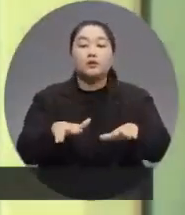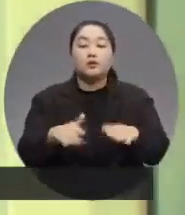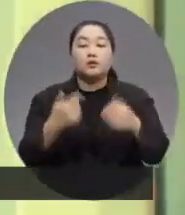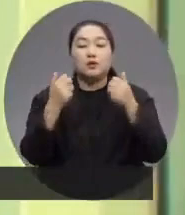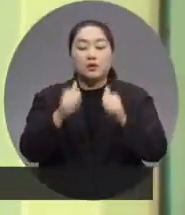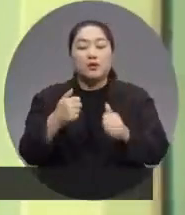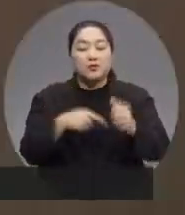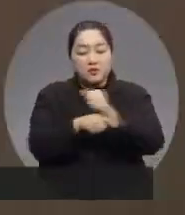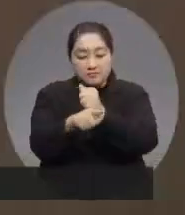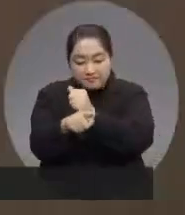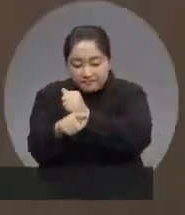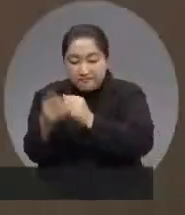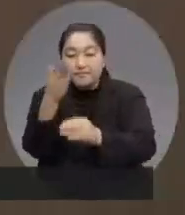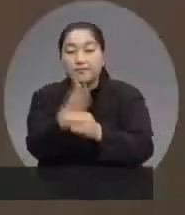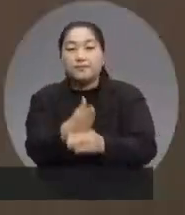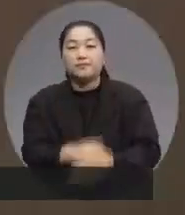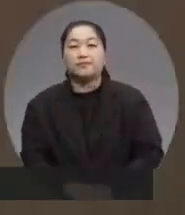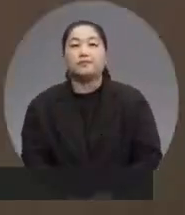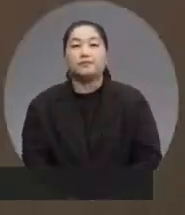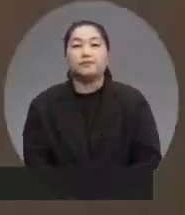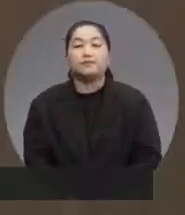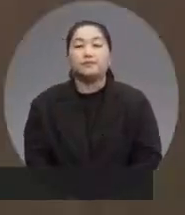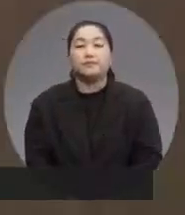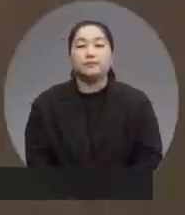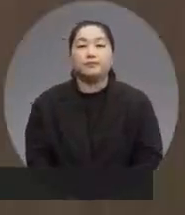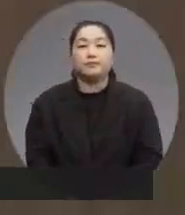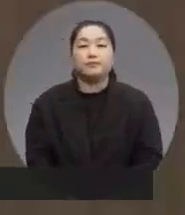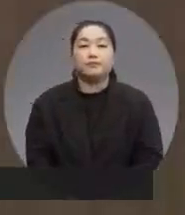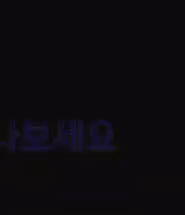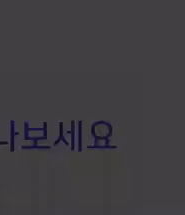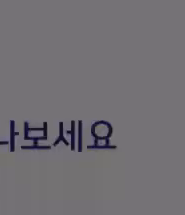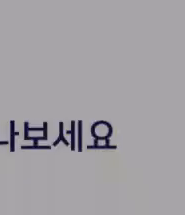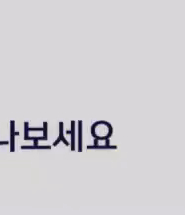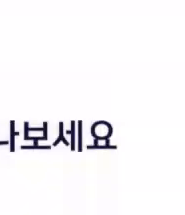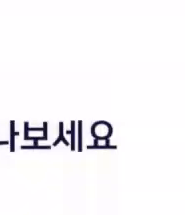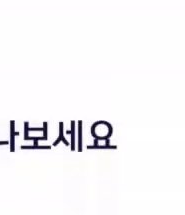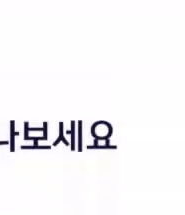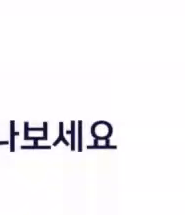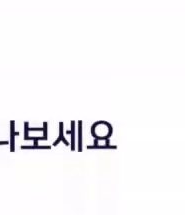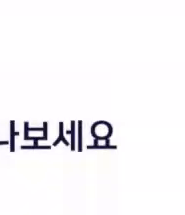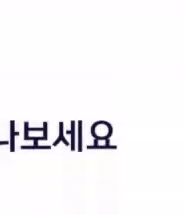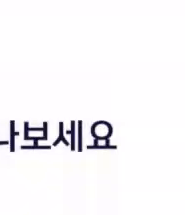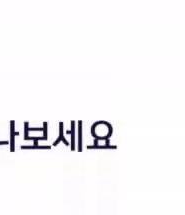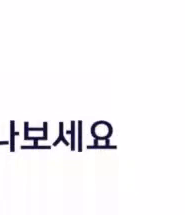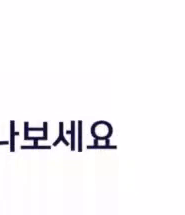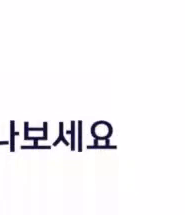검찰 수사를 받고 있습니다. MBC 뉴스 김대웅입니다.